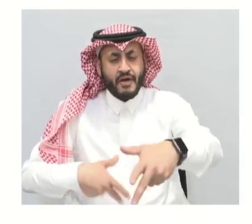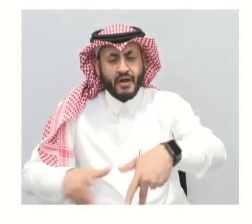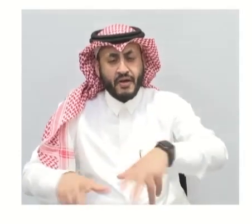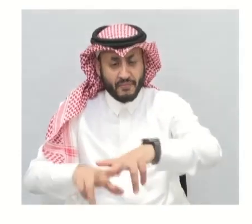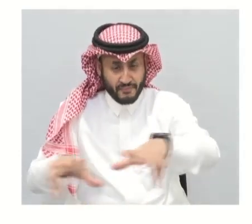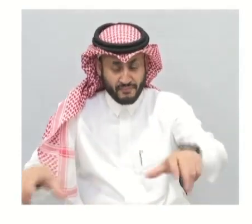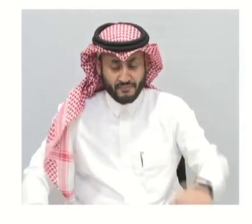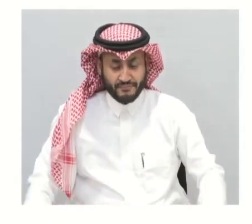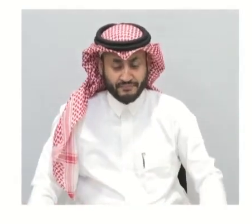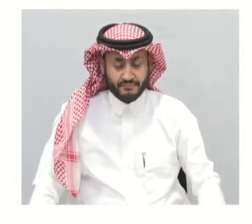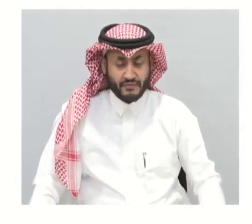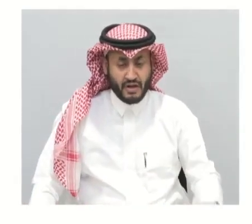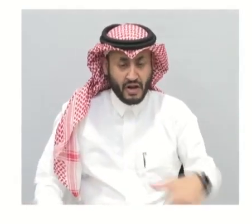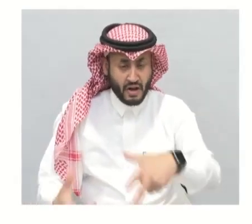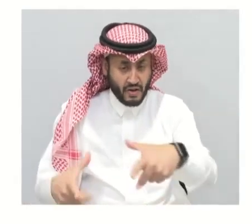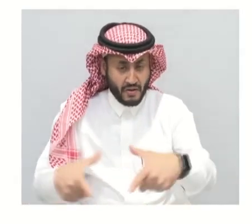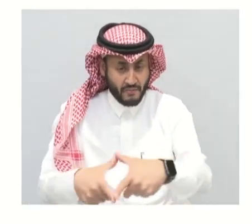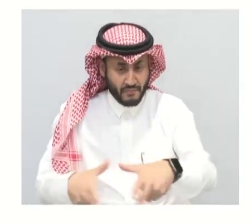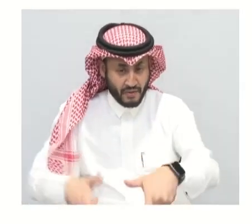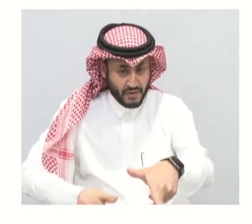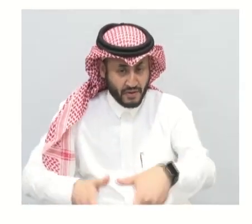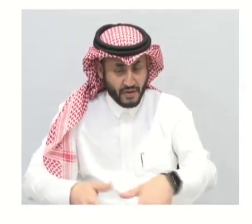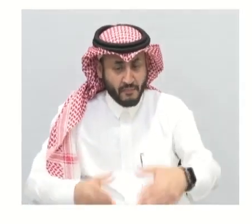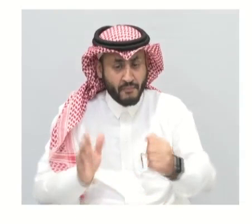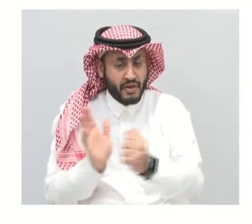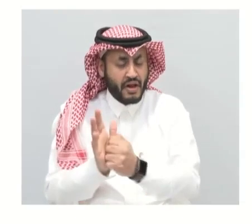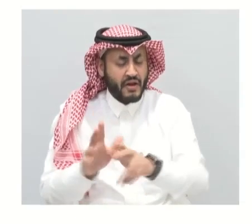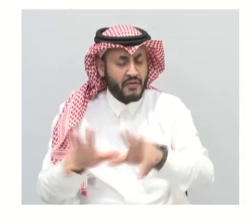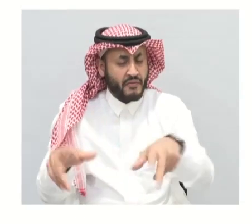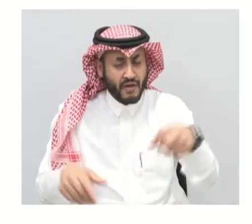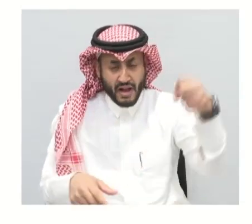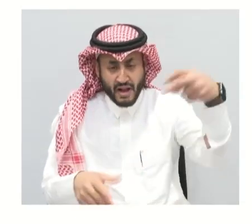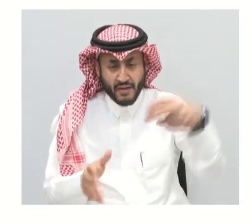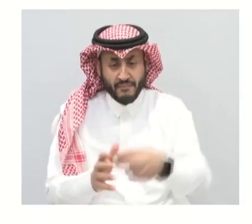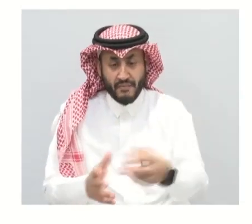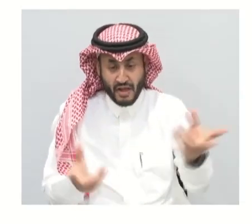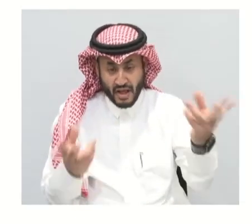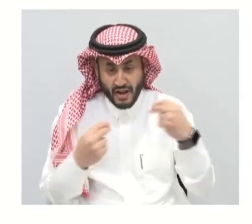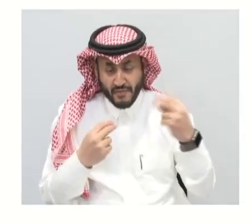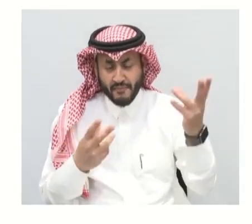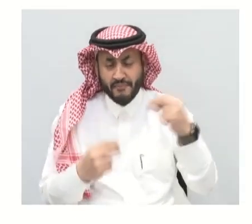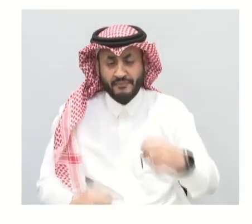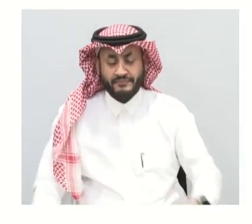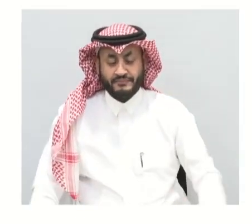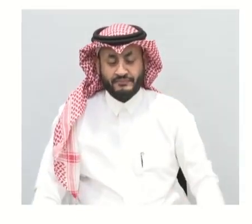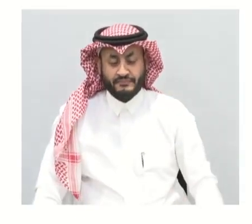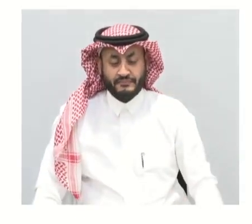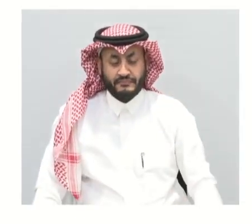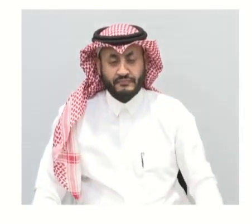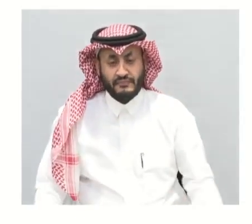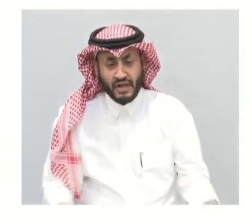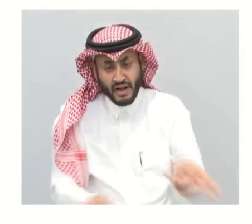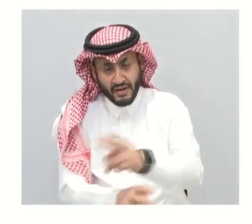كذلك المدن تضيء لنا المنازل وبالتالي نستطيع الاستفاده من هذه الطاقه لتحويل